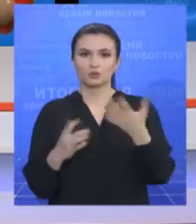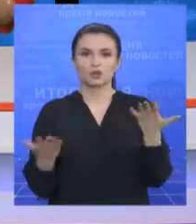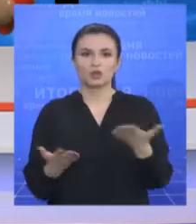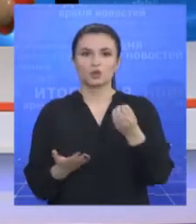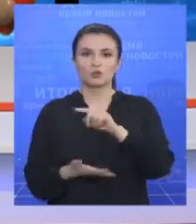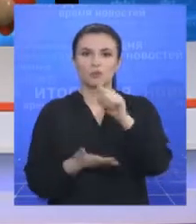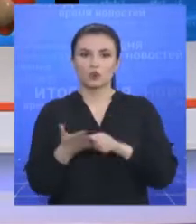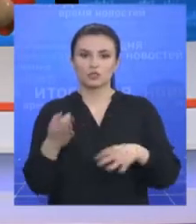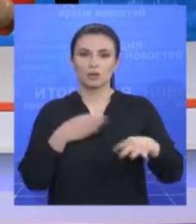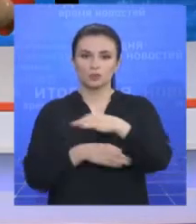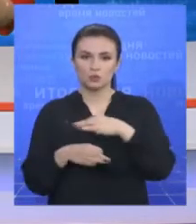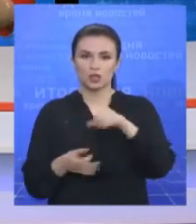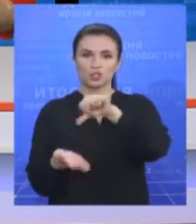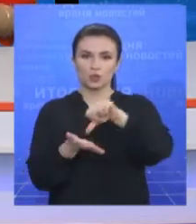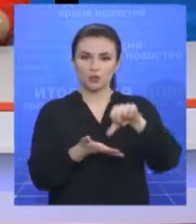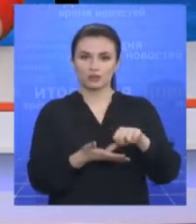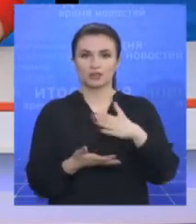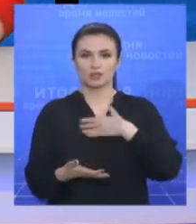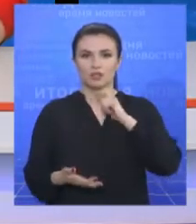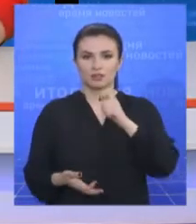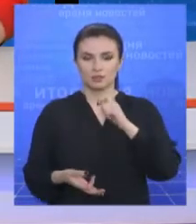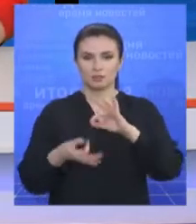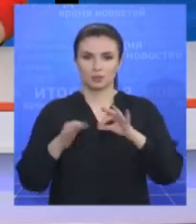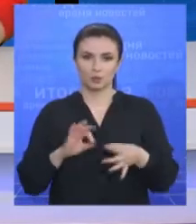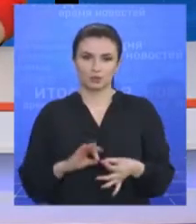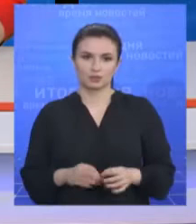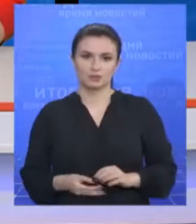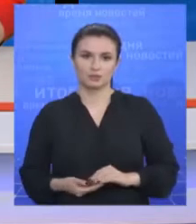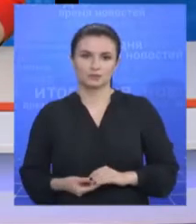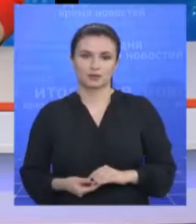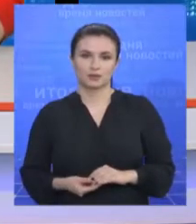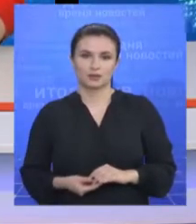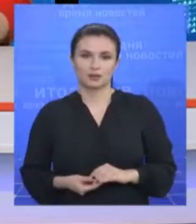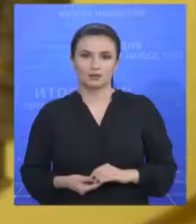и какие еще вопросы обсудили чиновники? Маргарита Хижняк с подробностями.